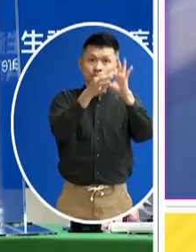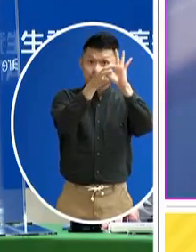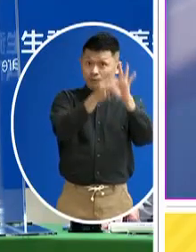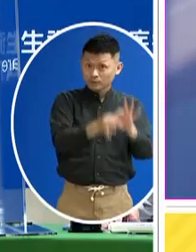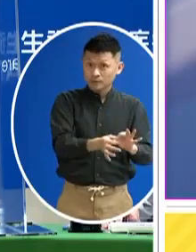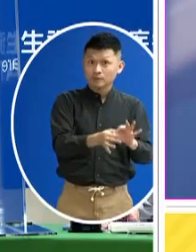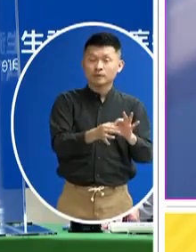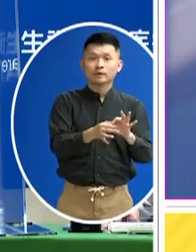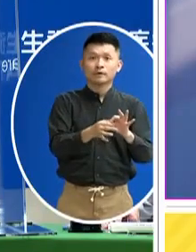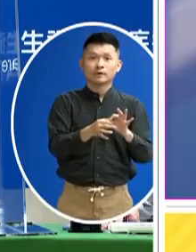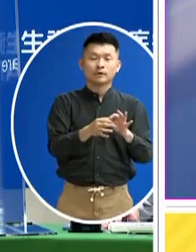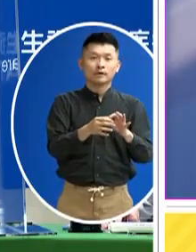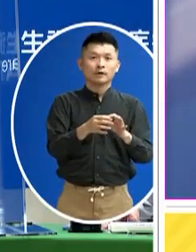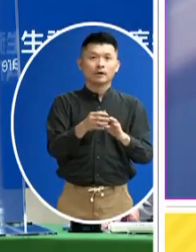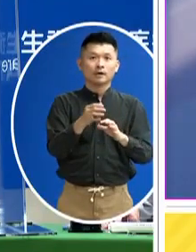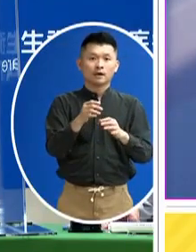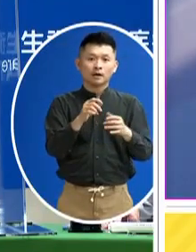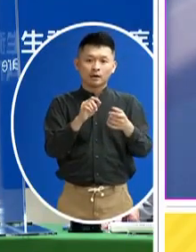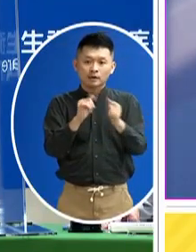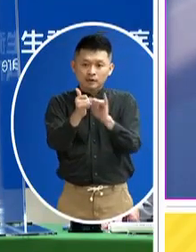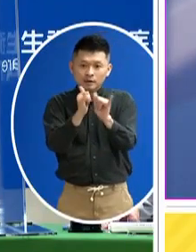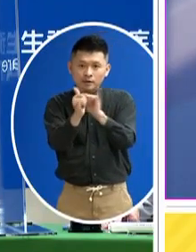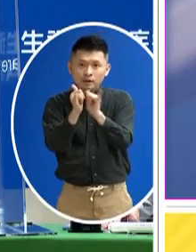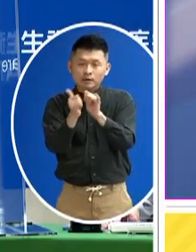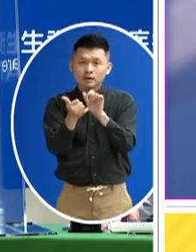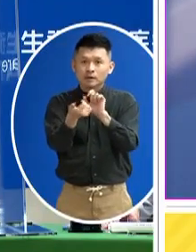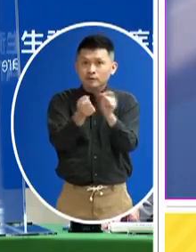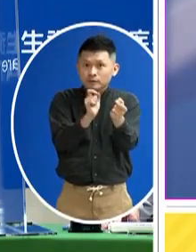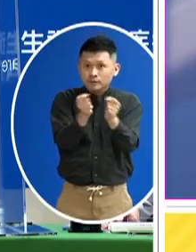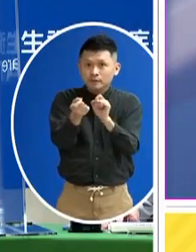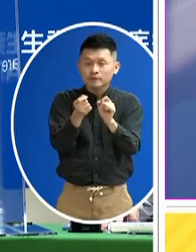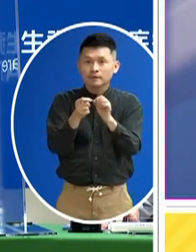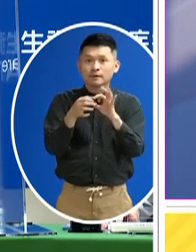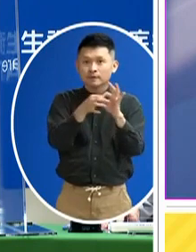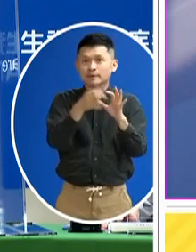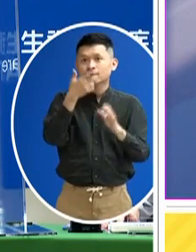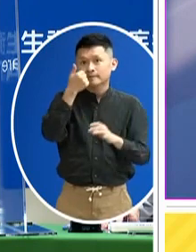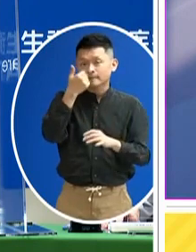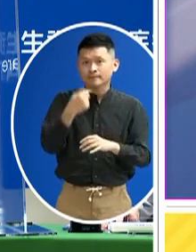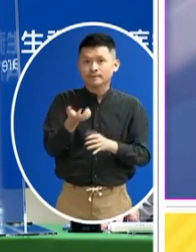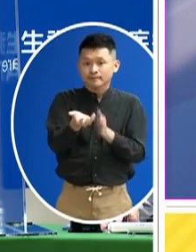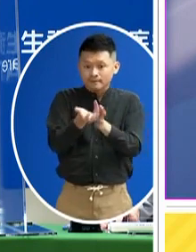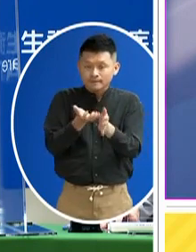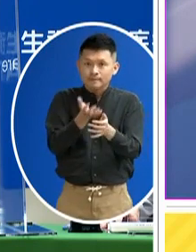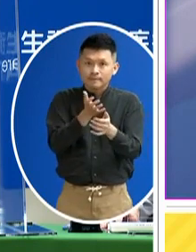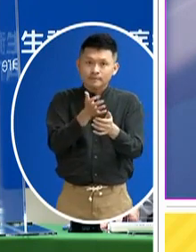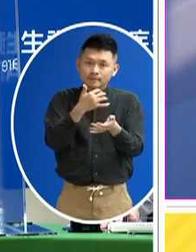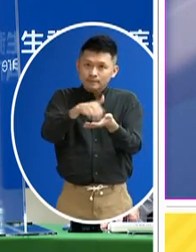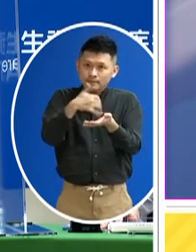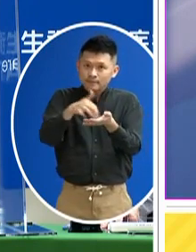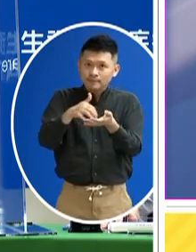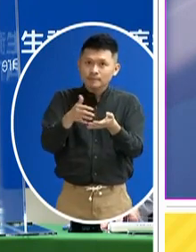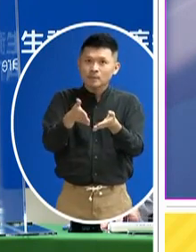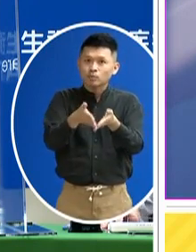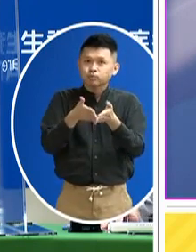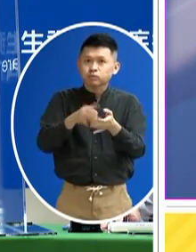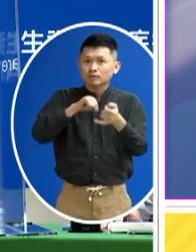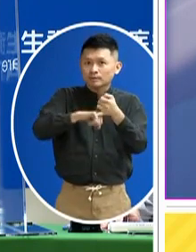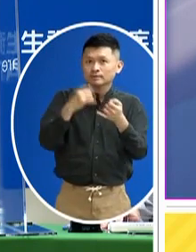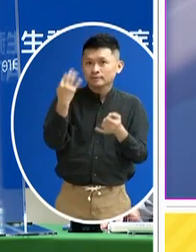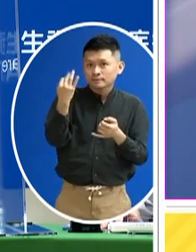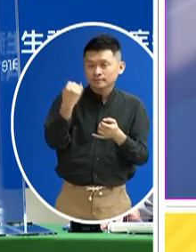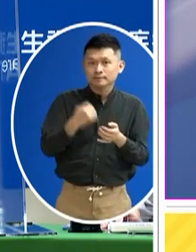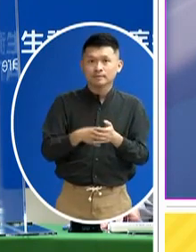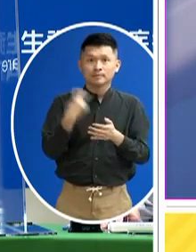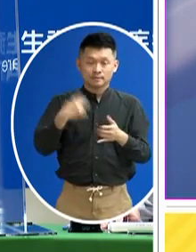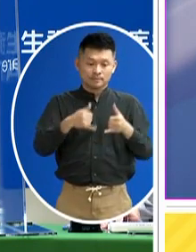确诊了，他还要工作？那是代表什么？人力紧绷。 没错， 人力已经紧绷到他已经受不了了，医院也受不了